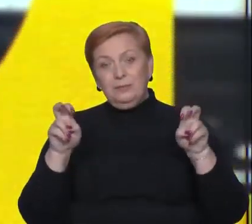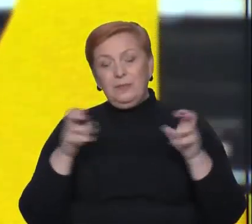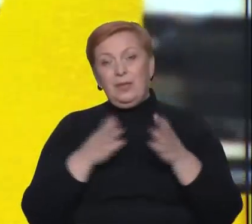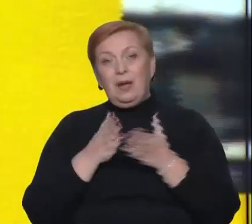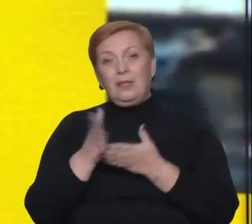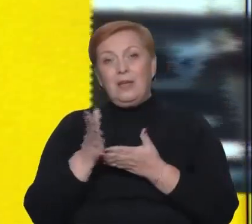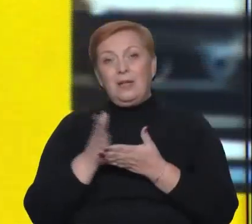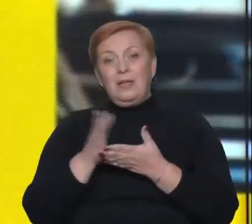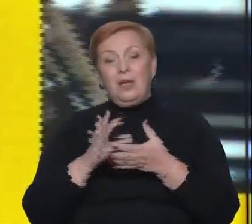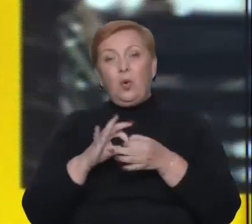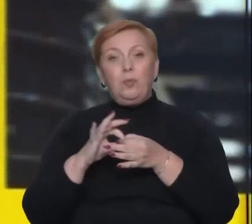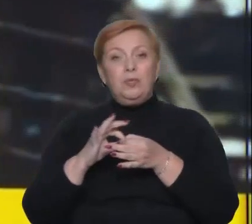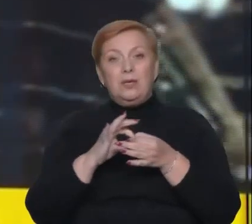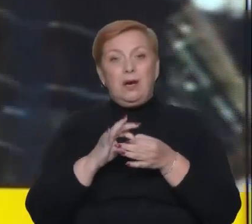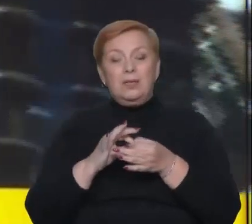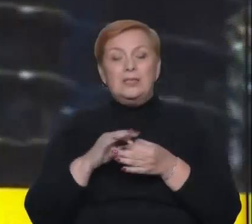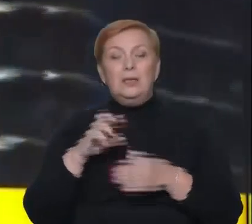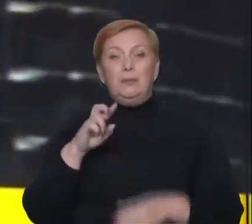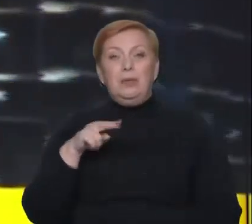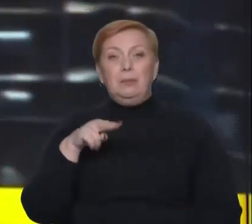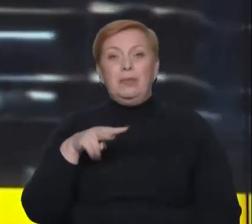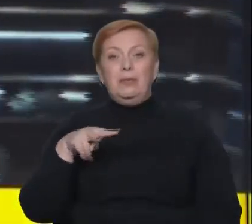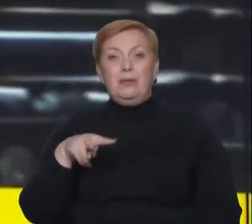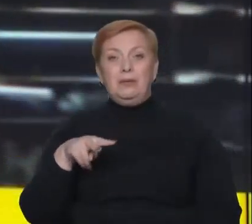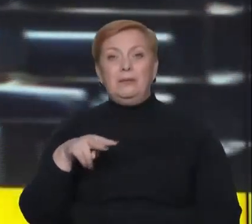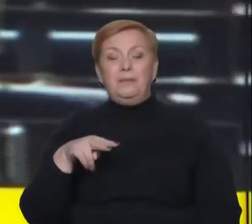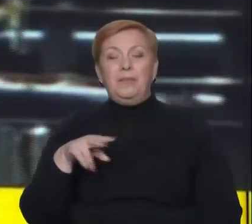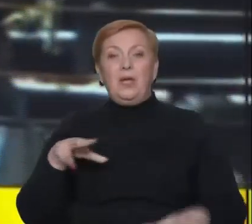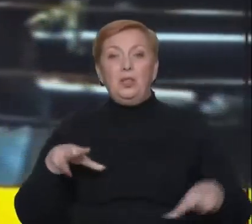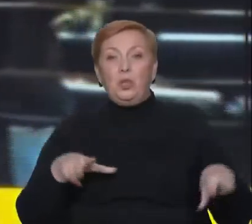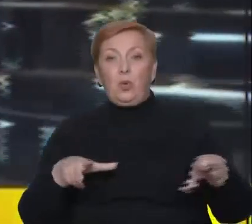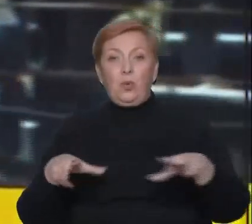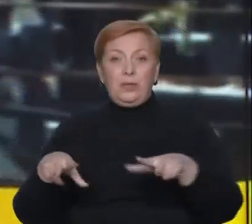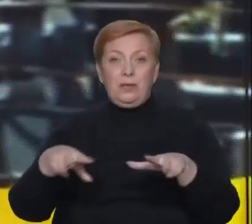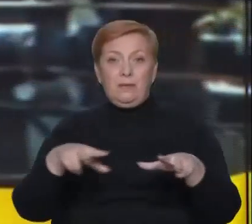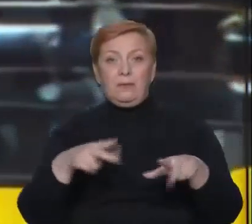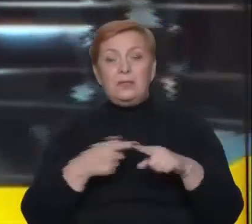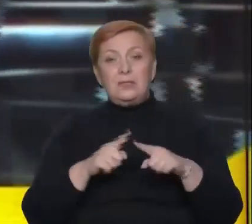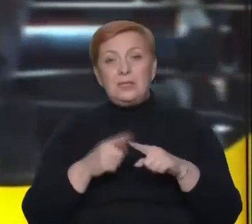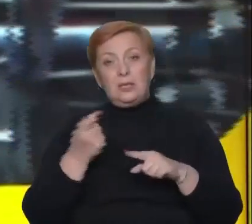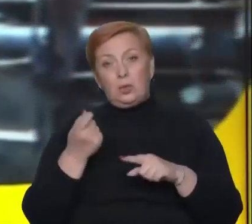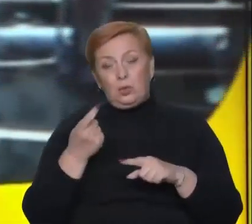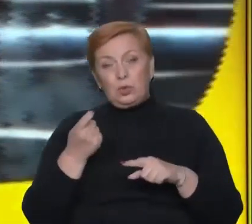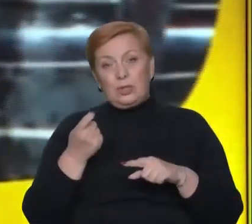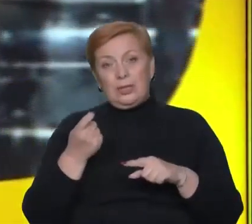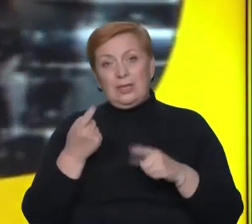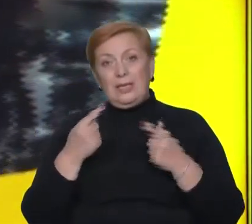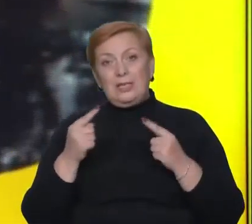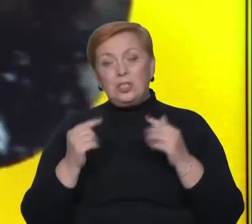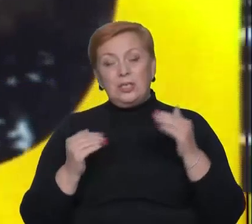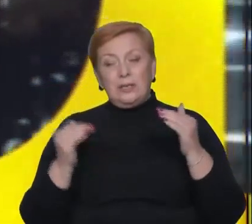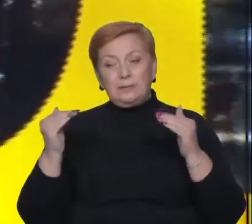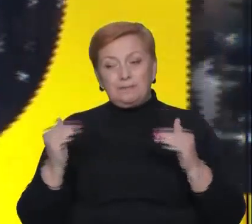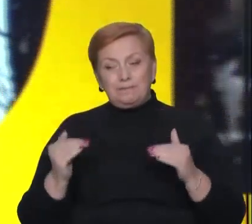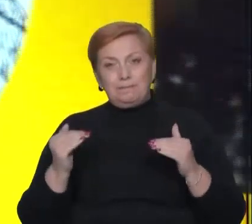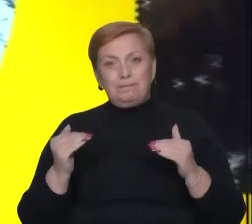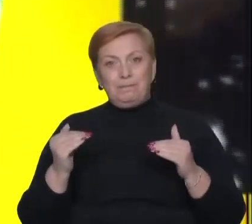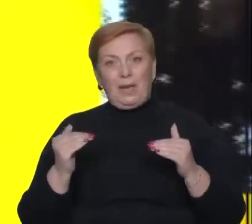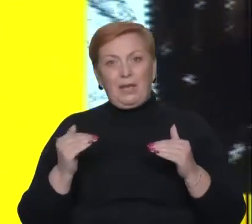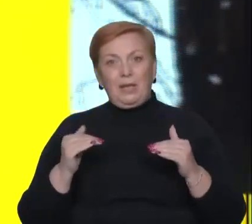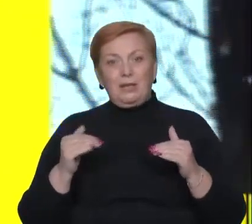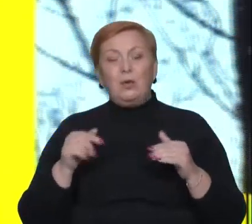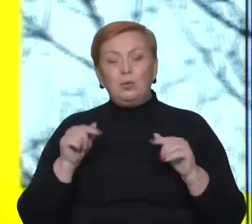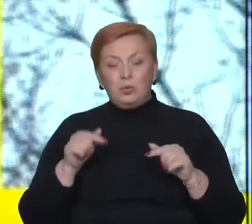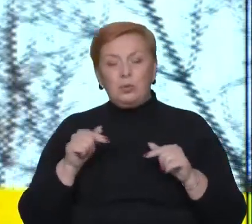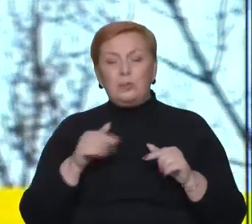канали комунікації для БПЛА дронів, тобто те, що йде в іншому сегменті діапазону частотному, то тут нам треба дуже багато працювати.